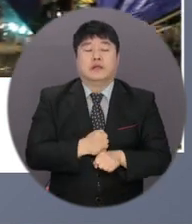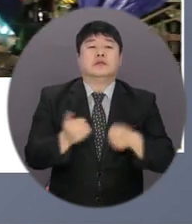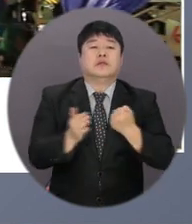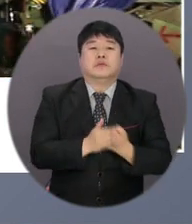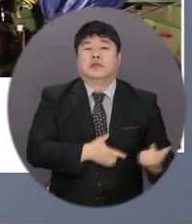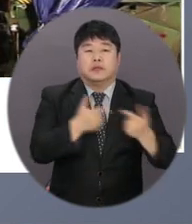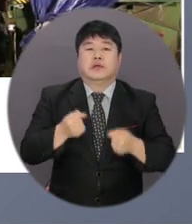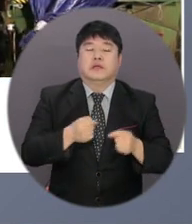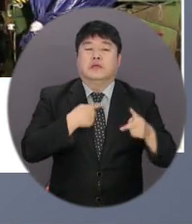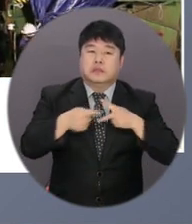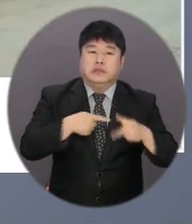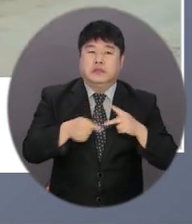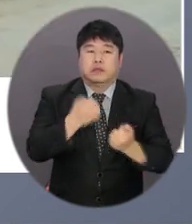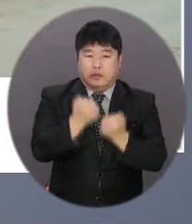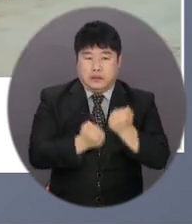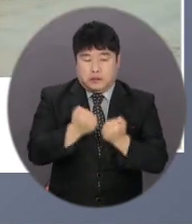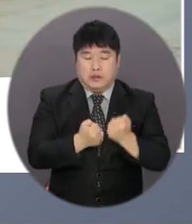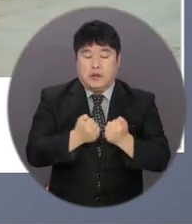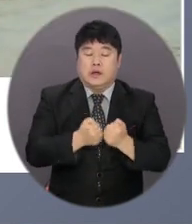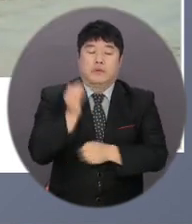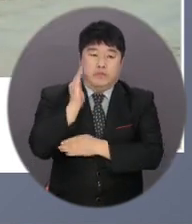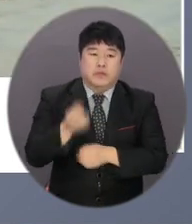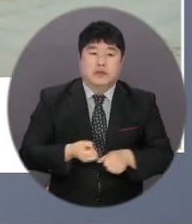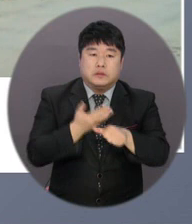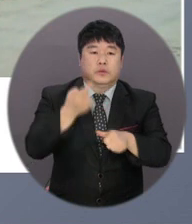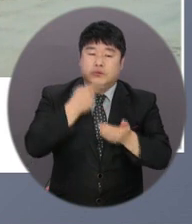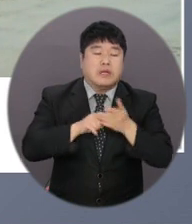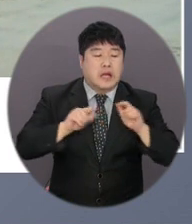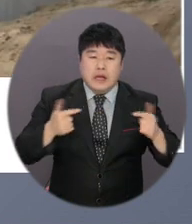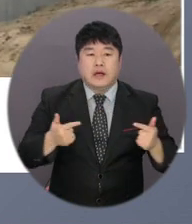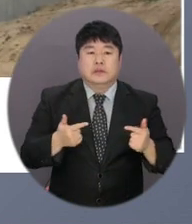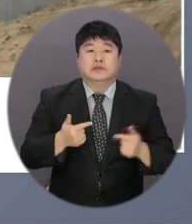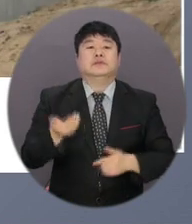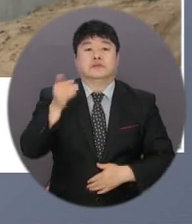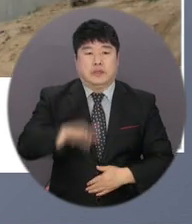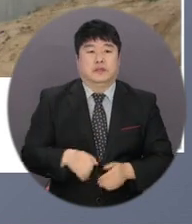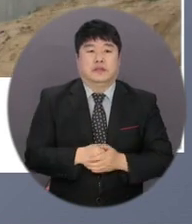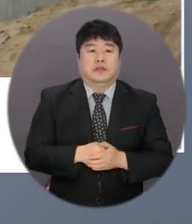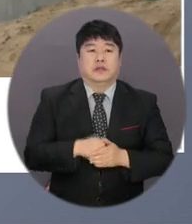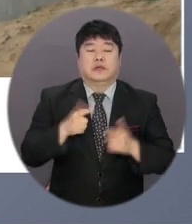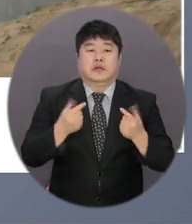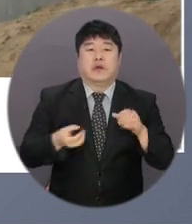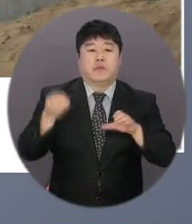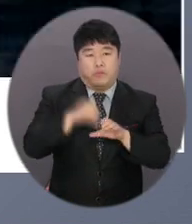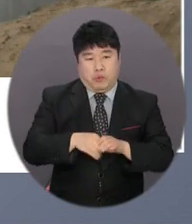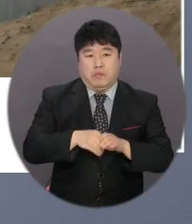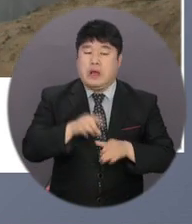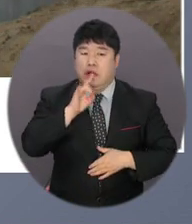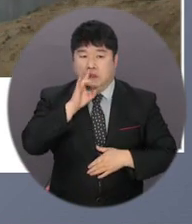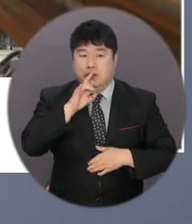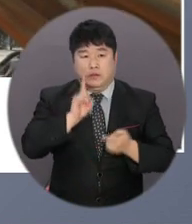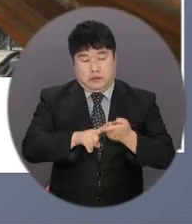이런 얘기를 설득력 있게 얘기를 했고 뭐 쉽지 않은 얘기입니다. 쉽지 않은 것입니다만 네. 이렇게 포함되지 않는